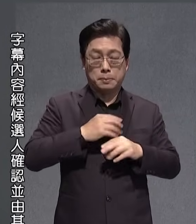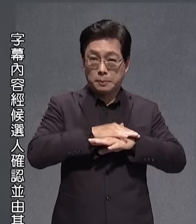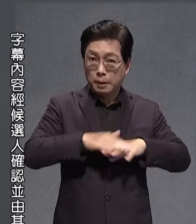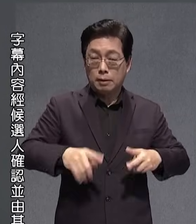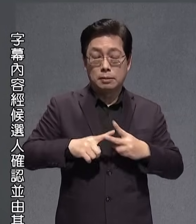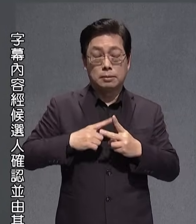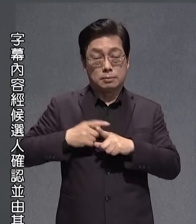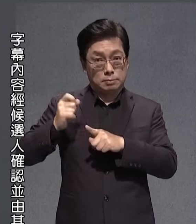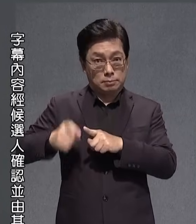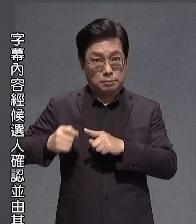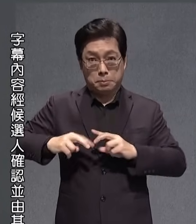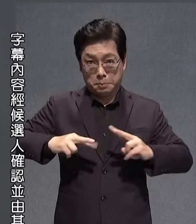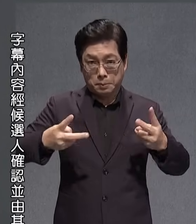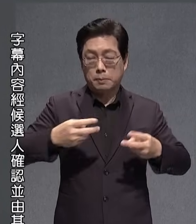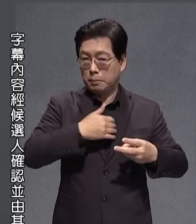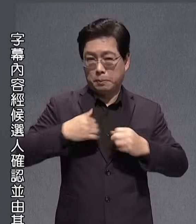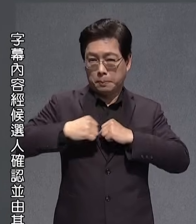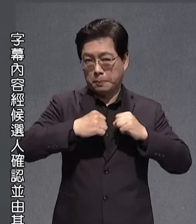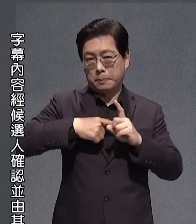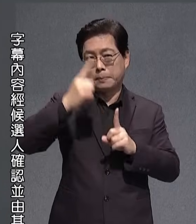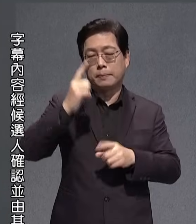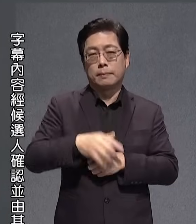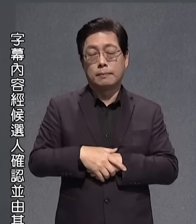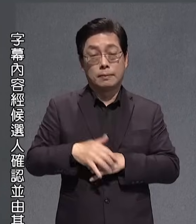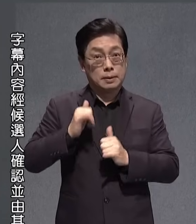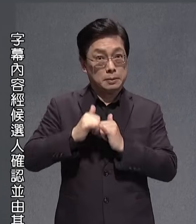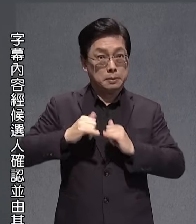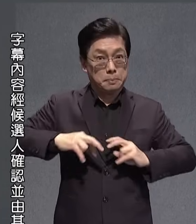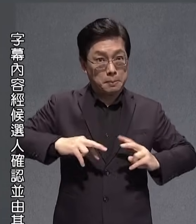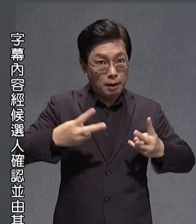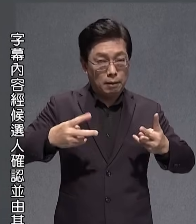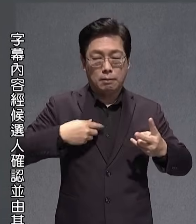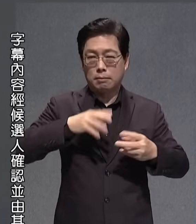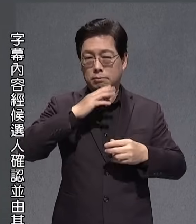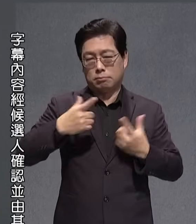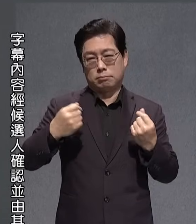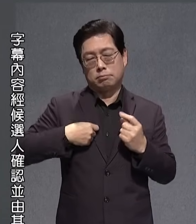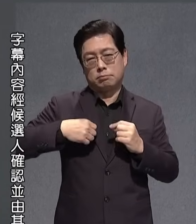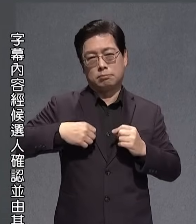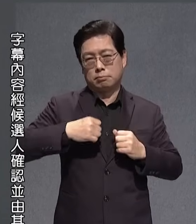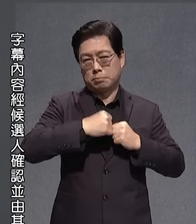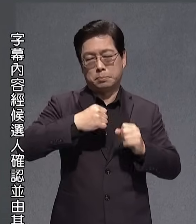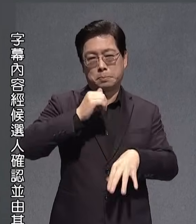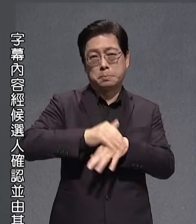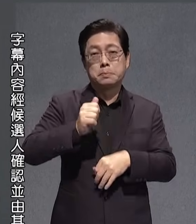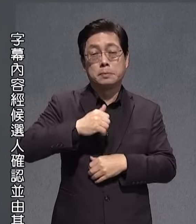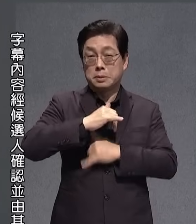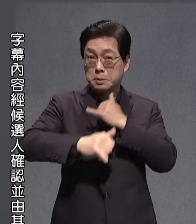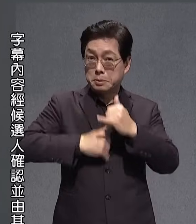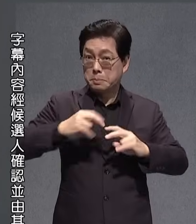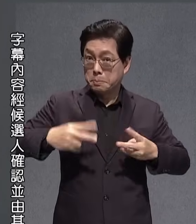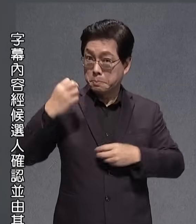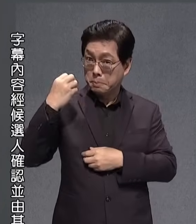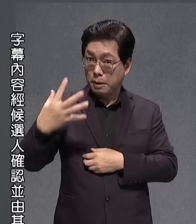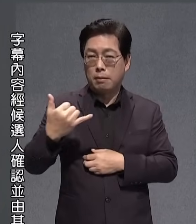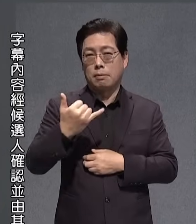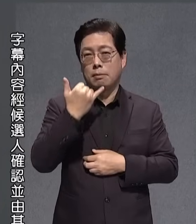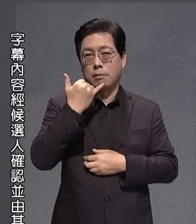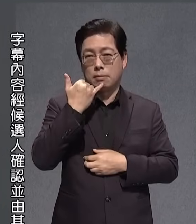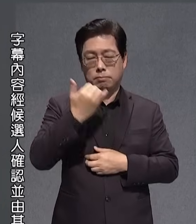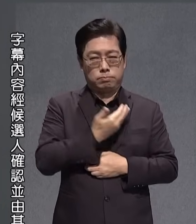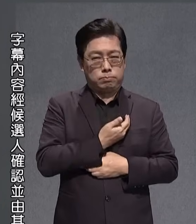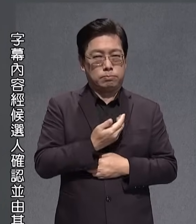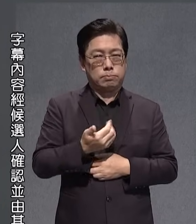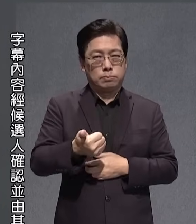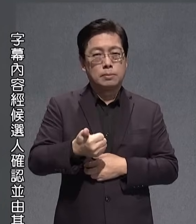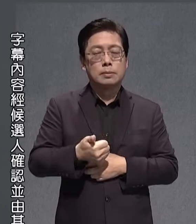企业转型更有竞争力，社会转型更有竞争力，生活转型更有韧